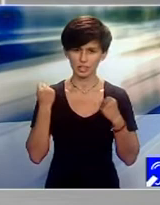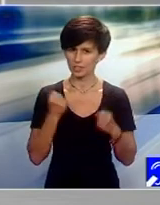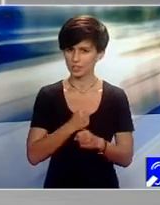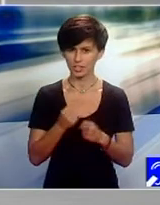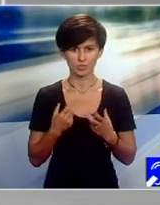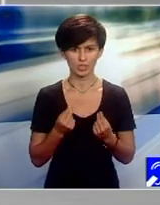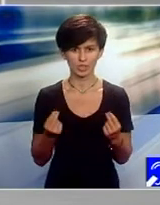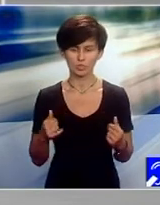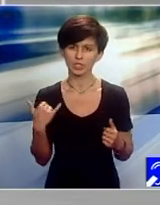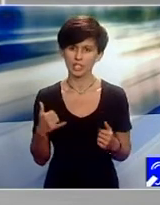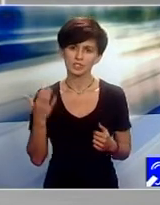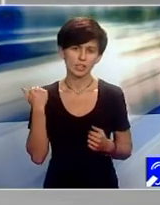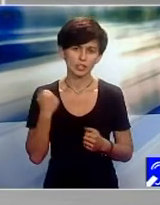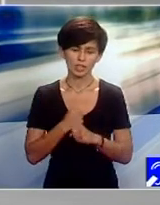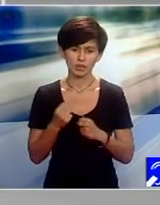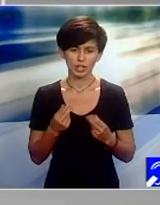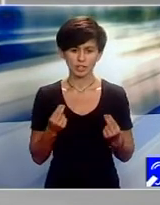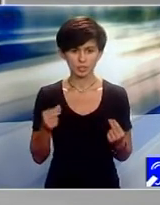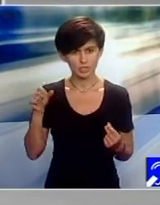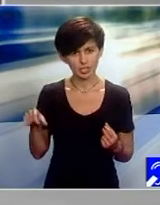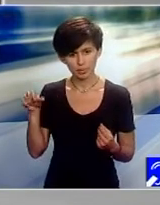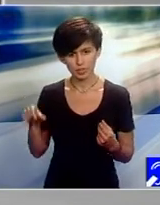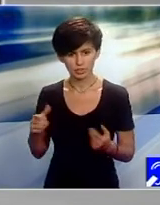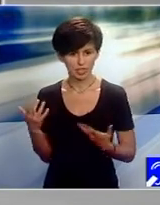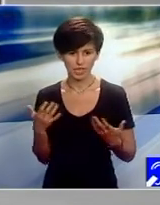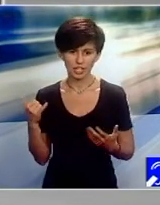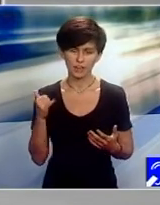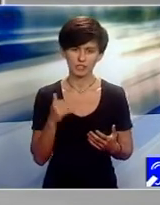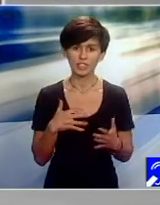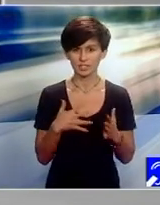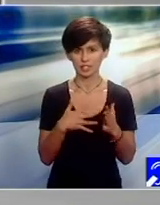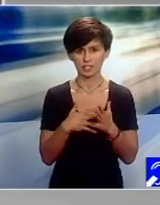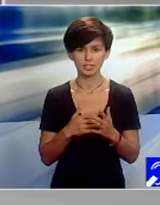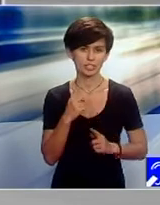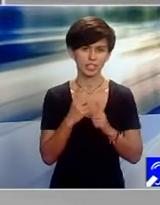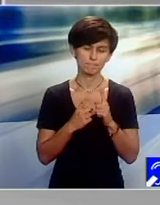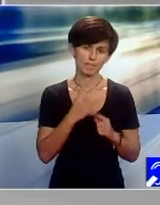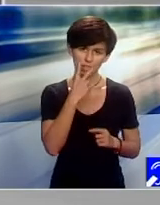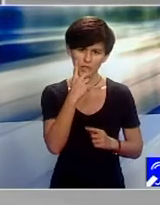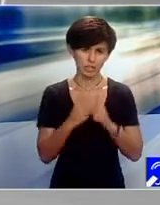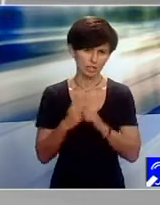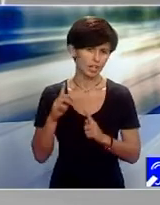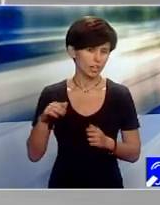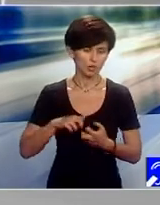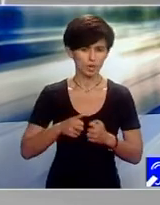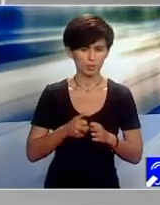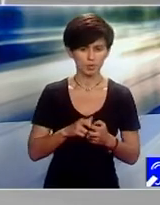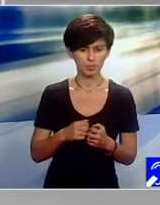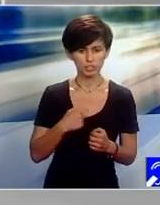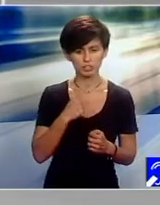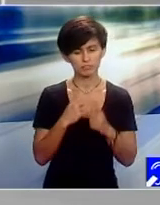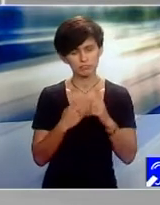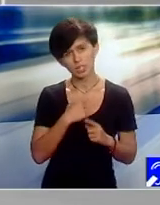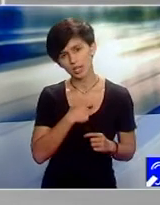au fost foarte multe persoane care au venit să se testeze, să vadă au cumva problema aceasta sau dacă s-ar putea în viitor să